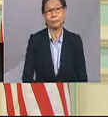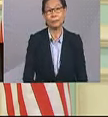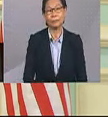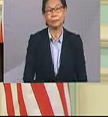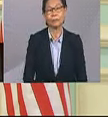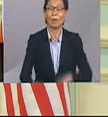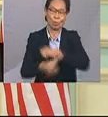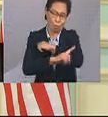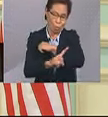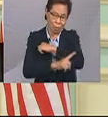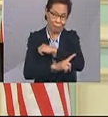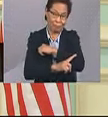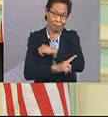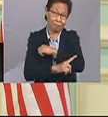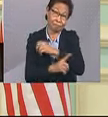hukumannya,